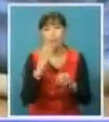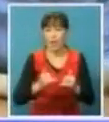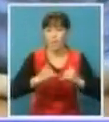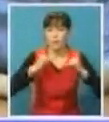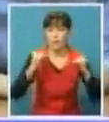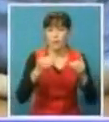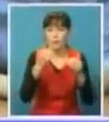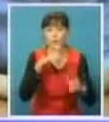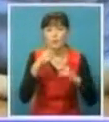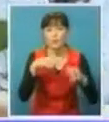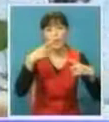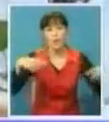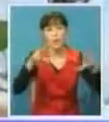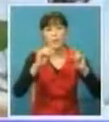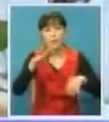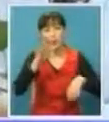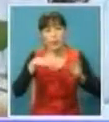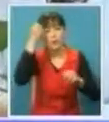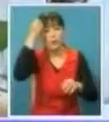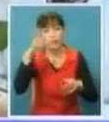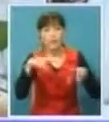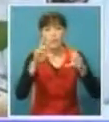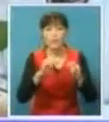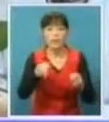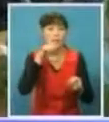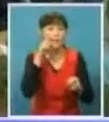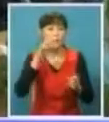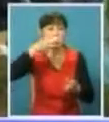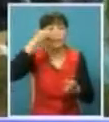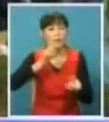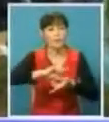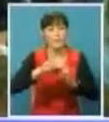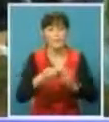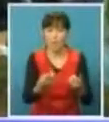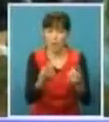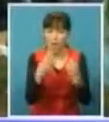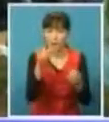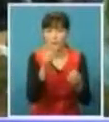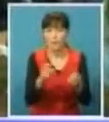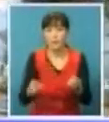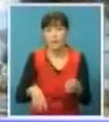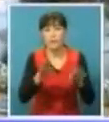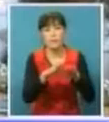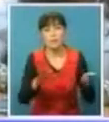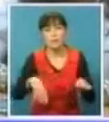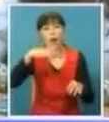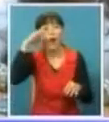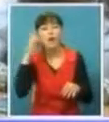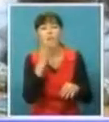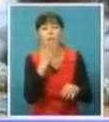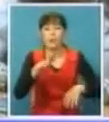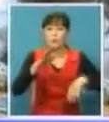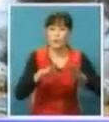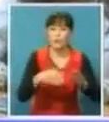арттыру. Бұл жиында әр саланың білікті мамандары жастармен пікір алмасты. Аға буын алдымен шәкірттерге, өкілдеріне қазақ тілінің тұғырлығы